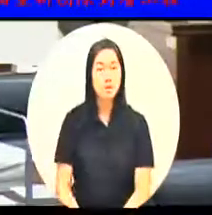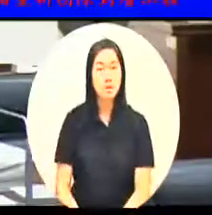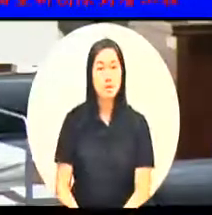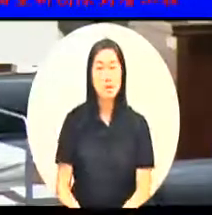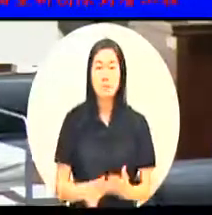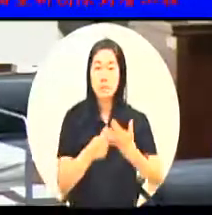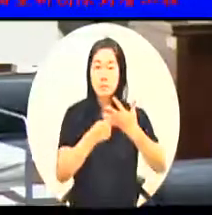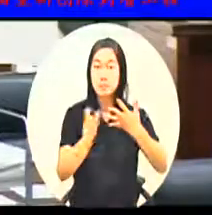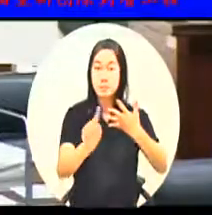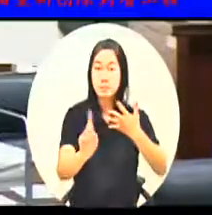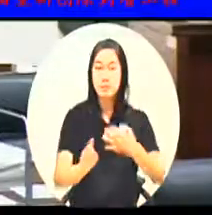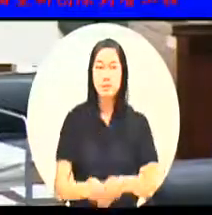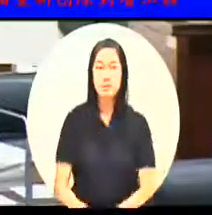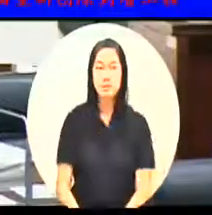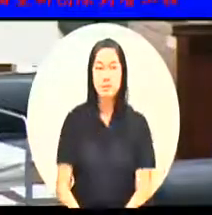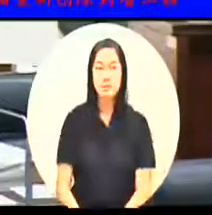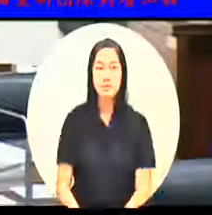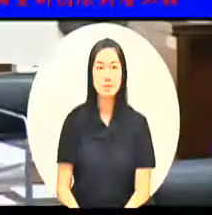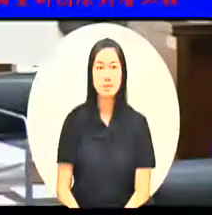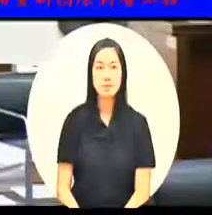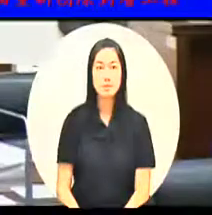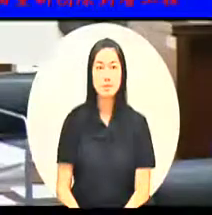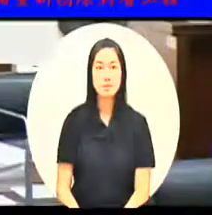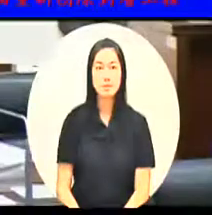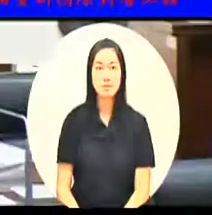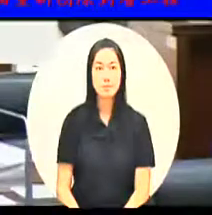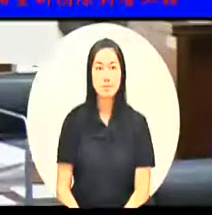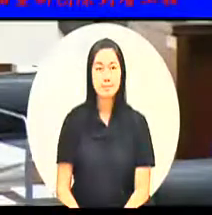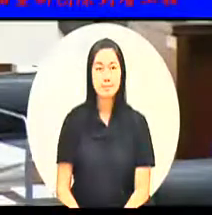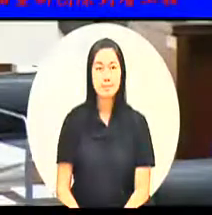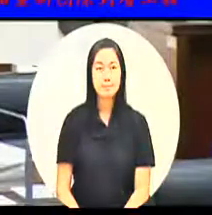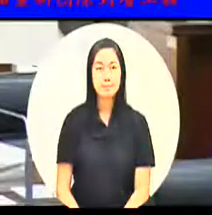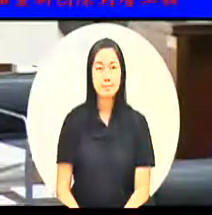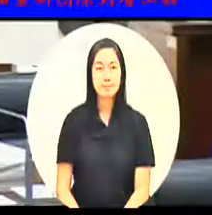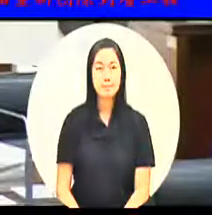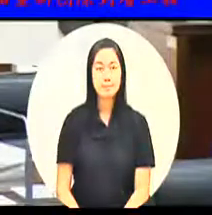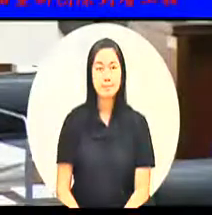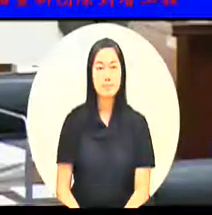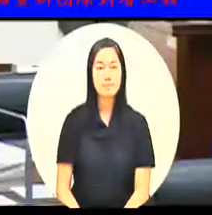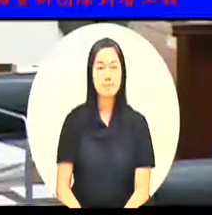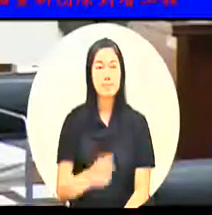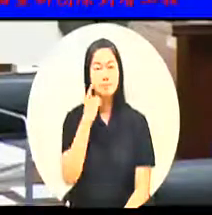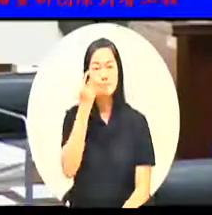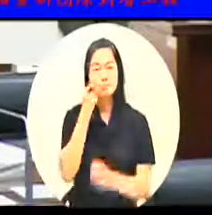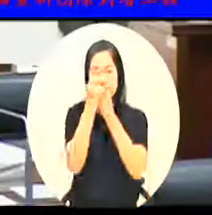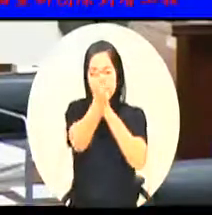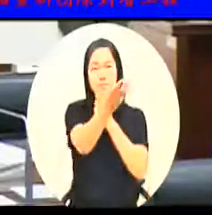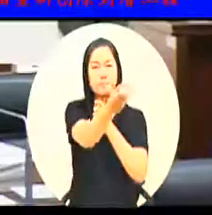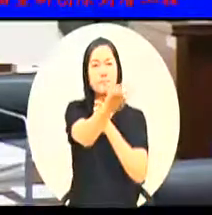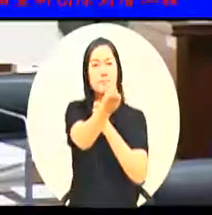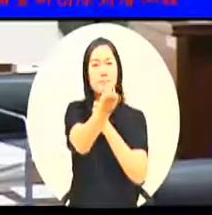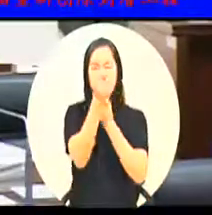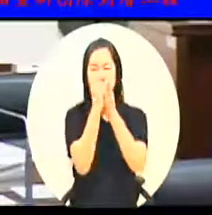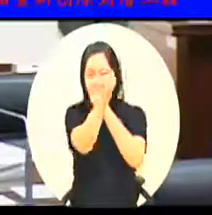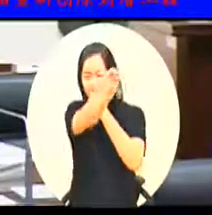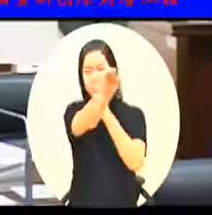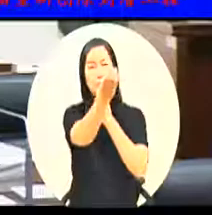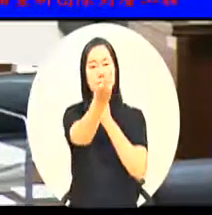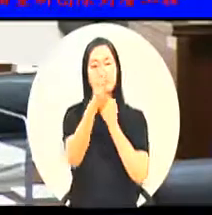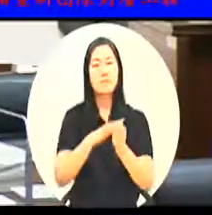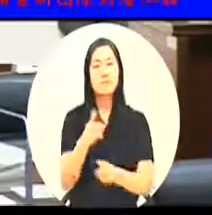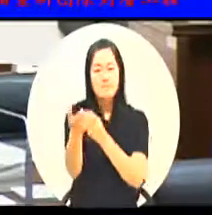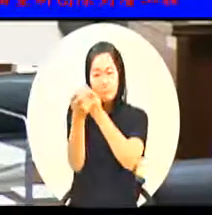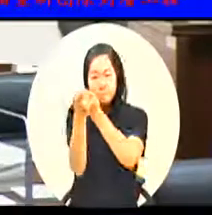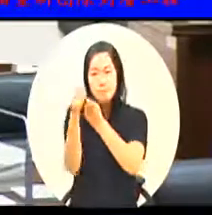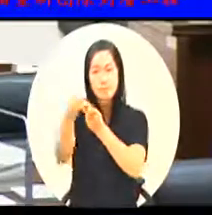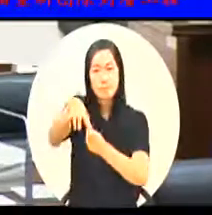哈，就是喜欢看到哈，那些都是比较远的哦，比较远的，小的都有时候看不